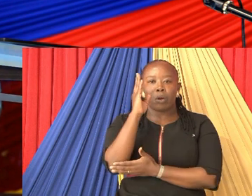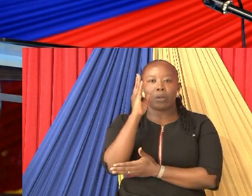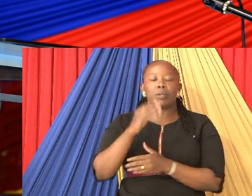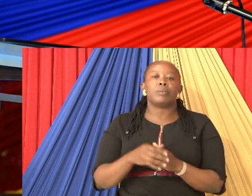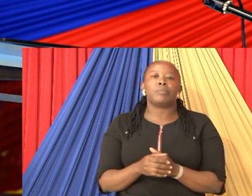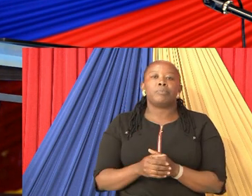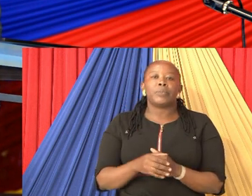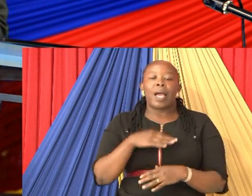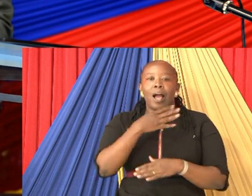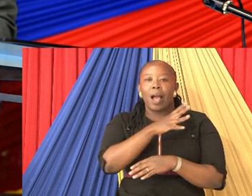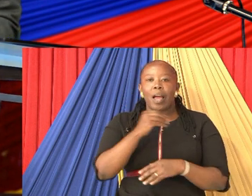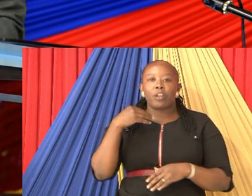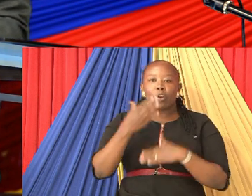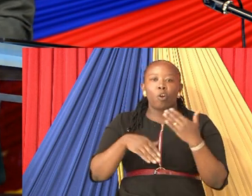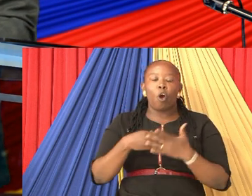zinazoambatana na kumshukuru Mungu.